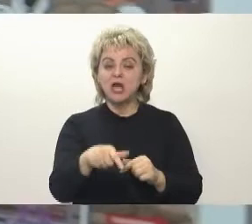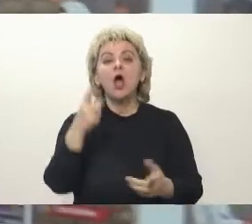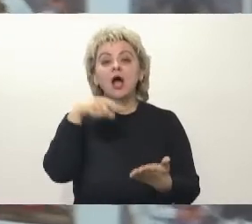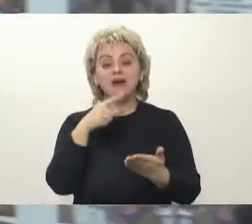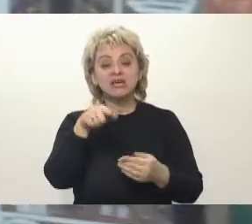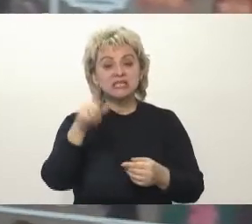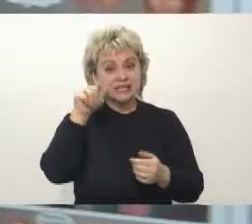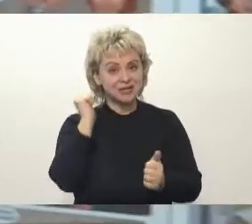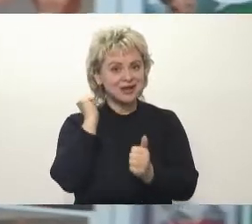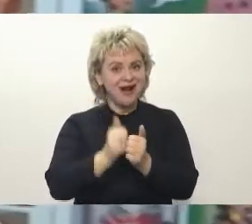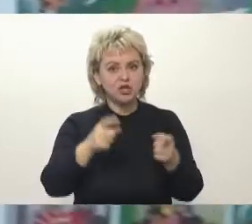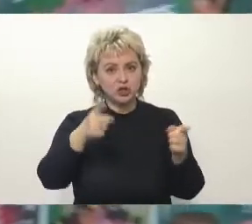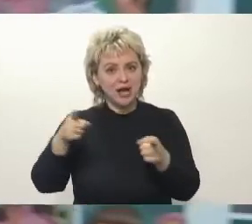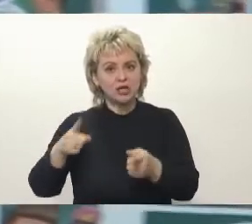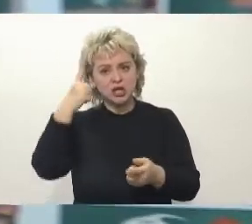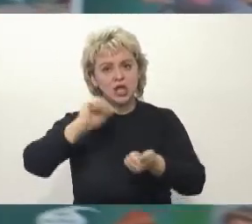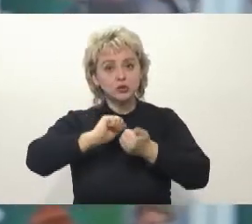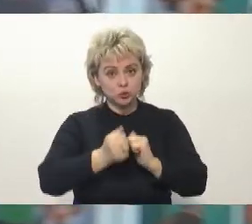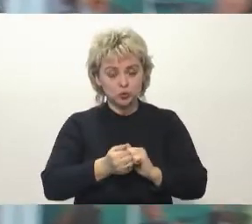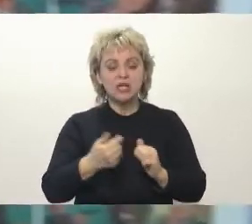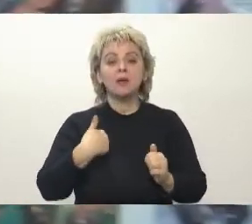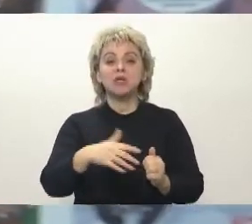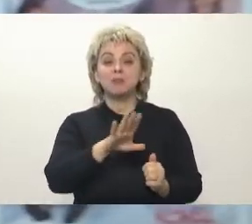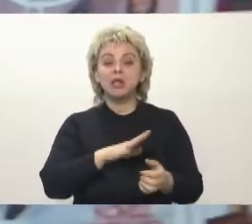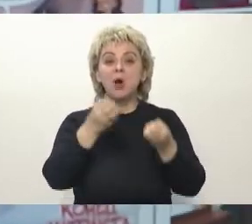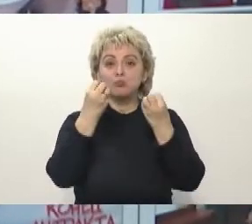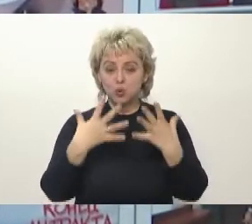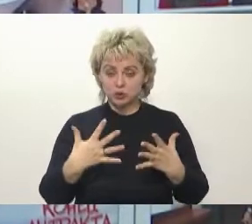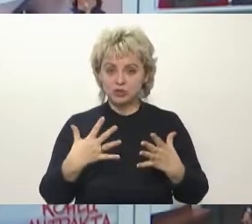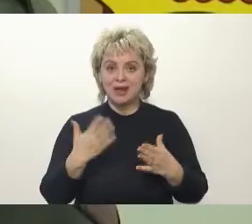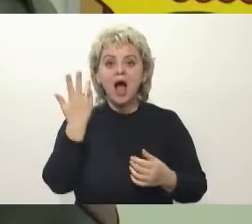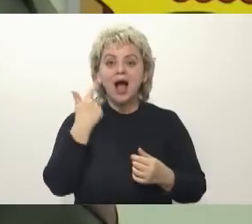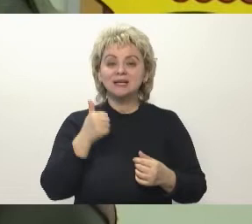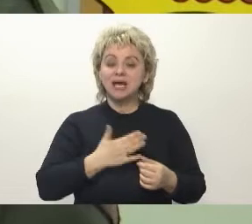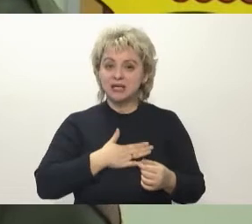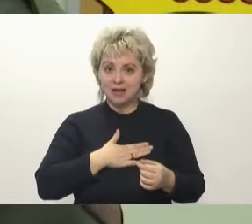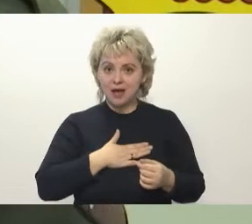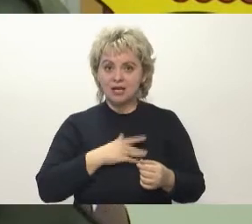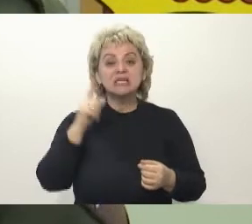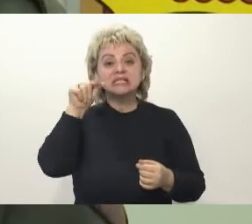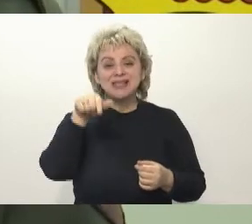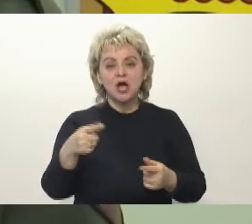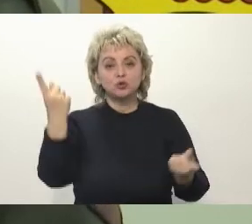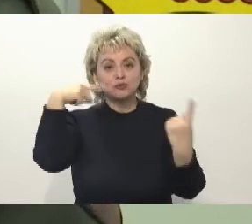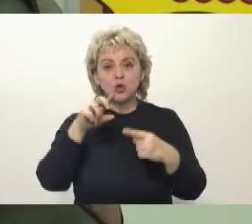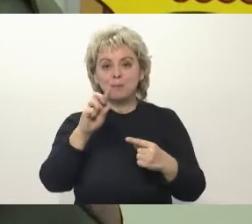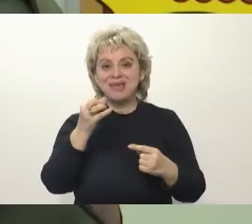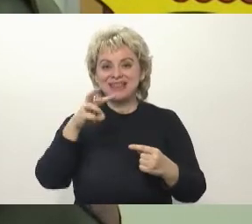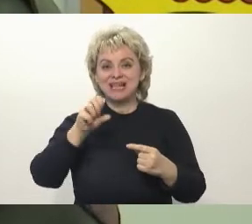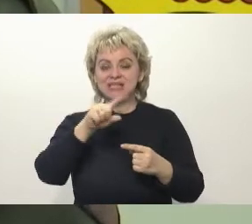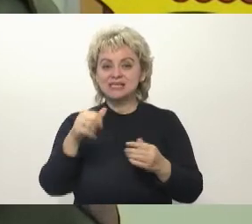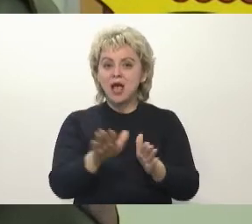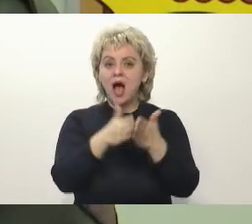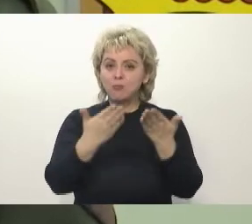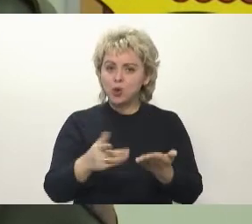уверяет, знает каждый кадр наизусть. Мне было проще, когда я знаю творчество Битлз, да, обложки